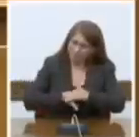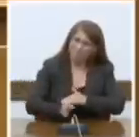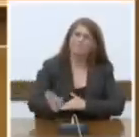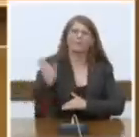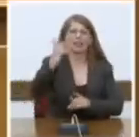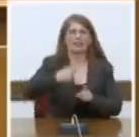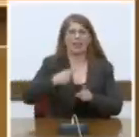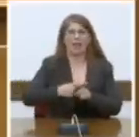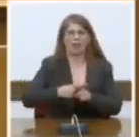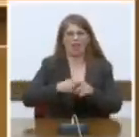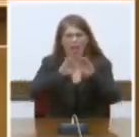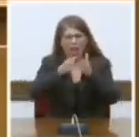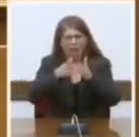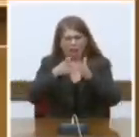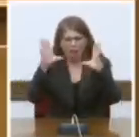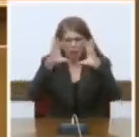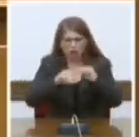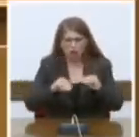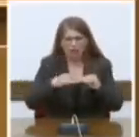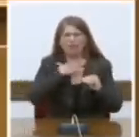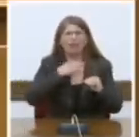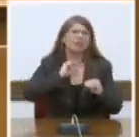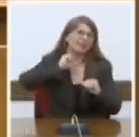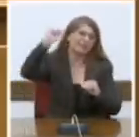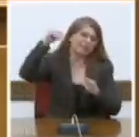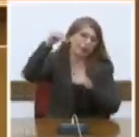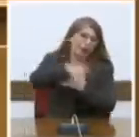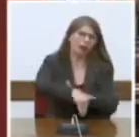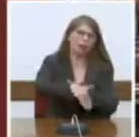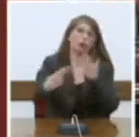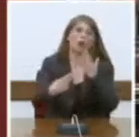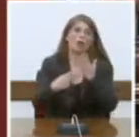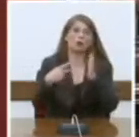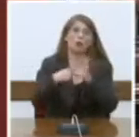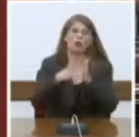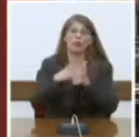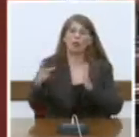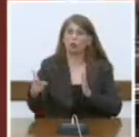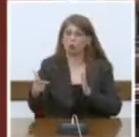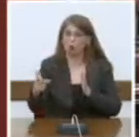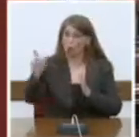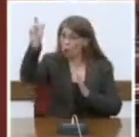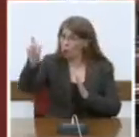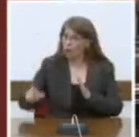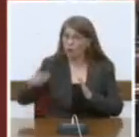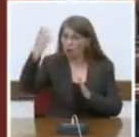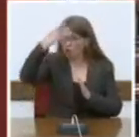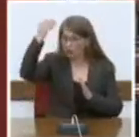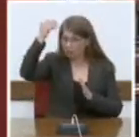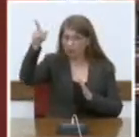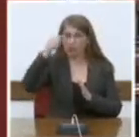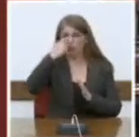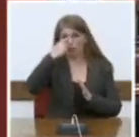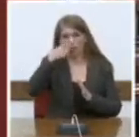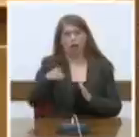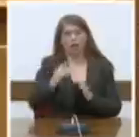της χρεοκοπίας και της επιτροπίας τον Αύγουστο του 2018. Ήταν αυτός ο επικεφαλής